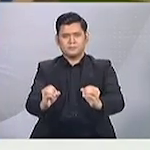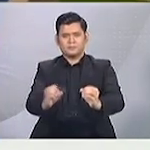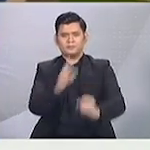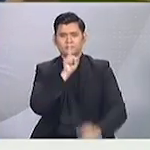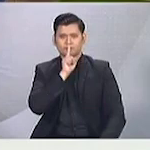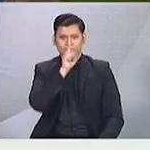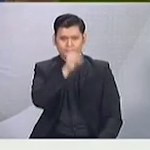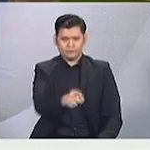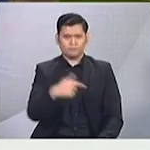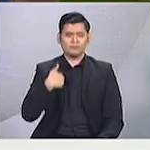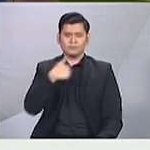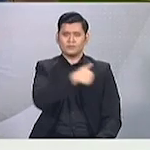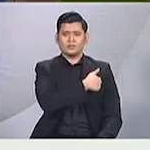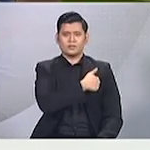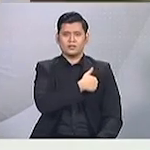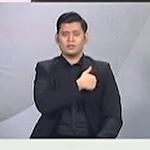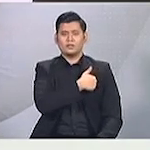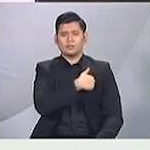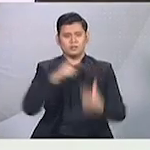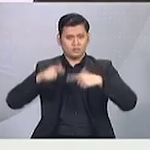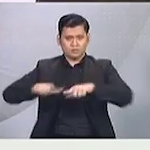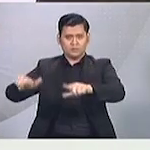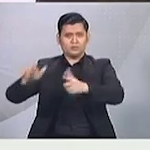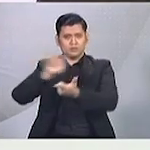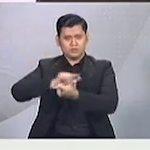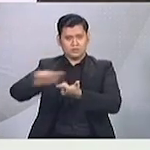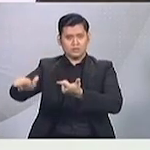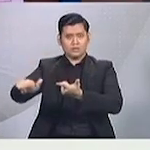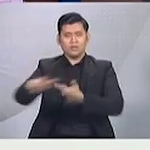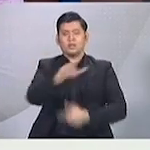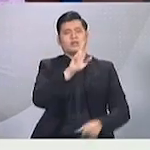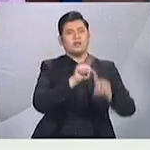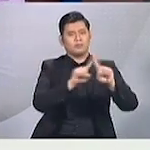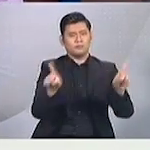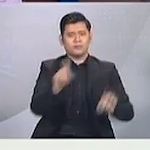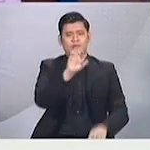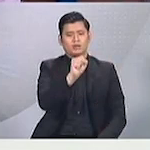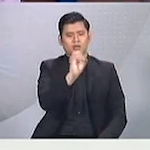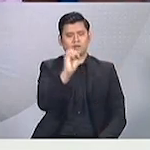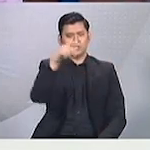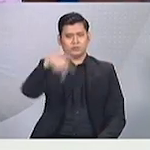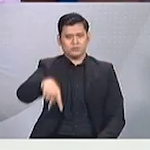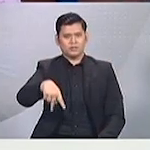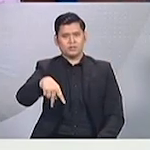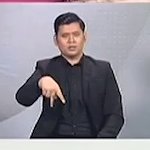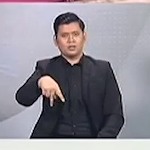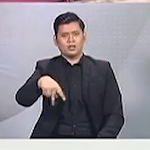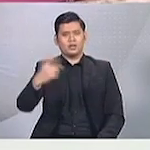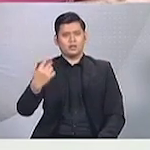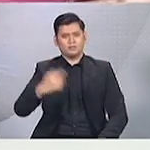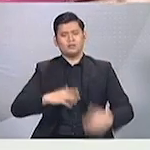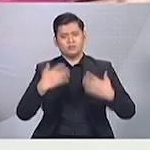Sebenarnya kita dah benarkan, cuma waktu itu SOP adalah SOP asas kepada taska ini. Kita dah ada